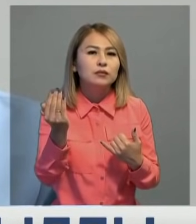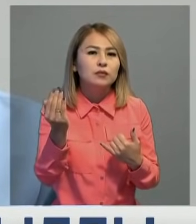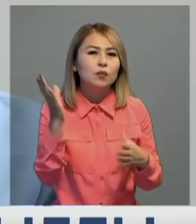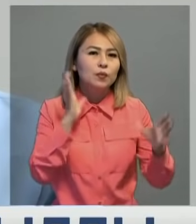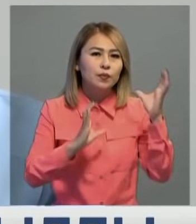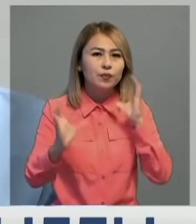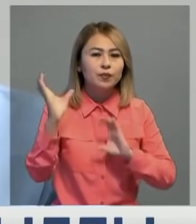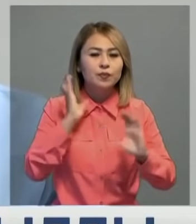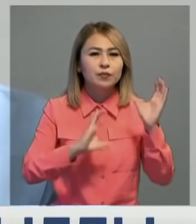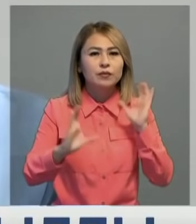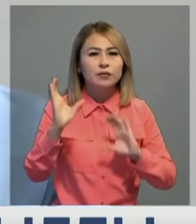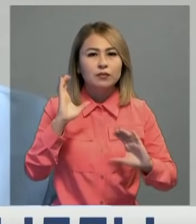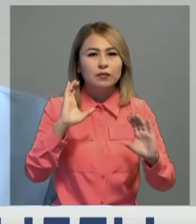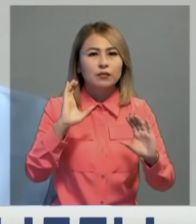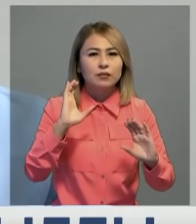университетке